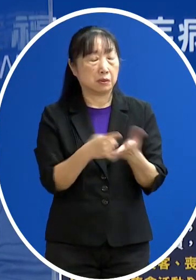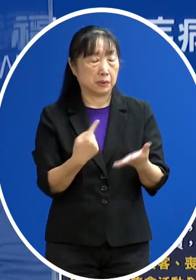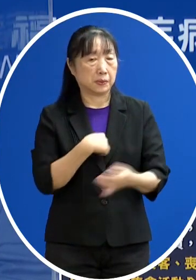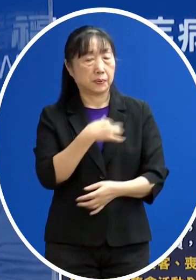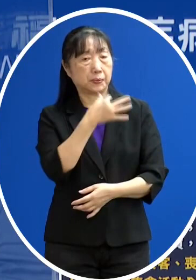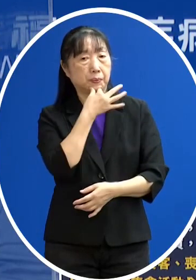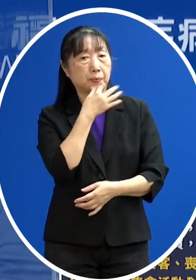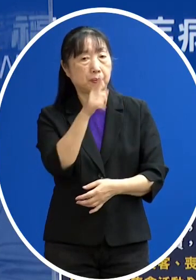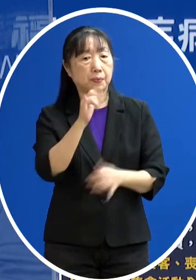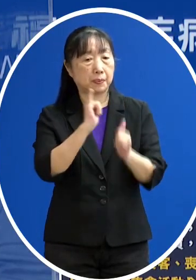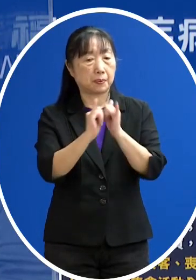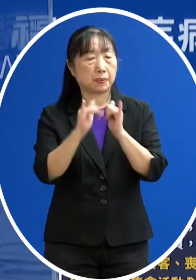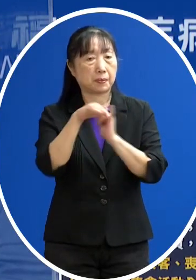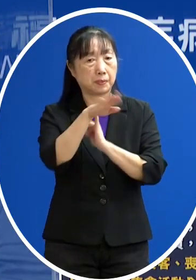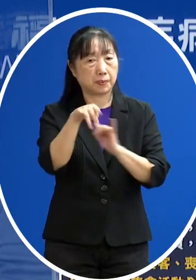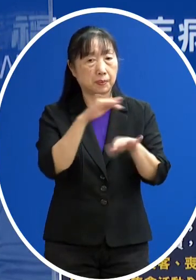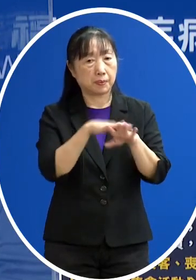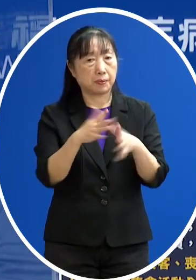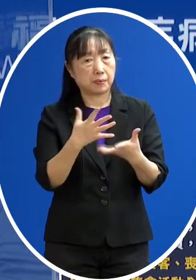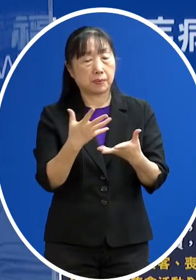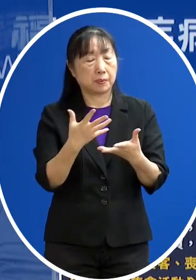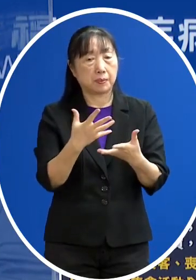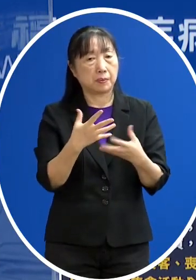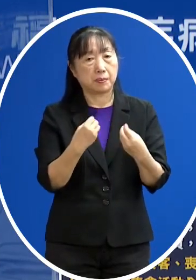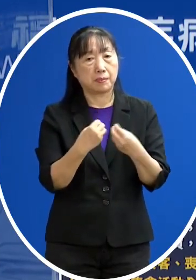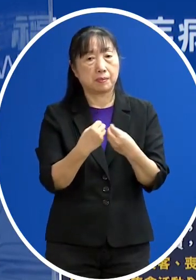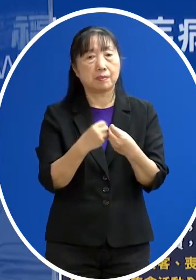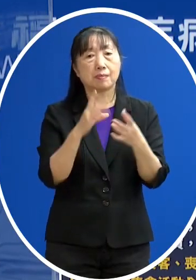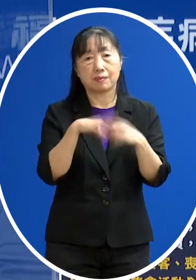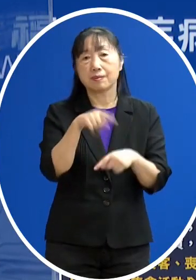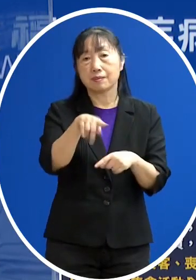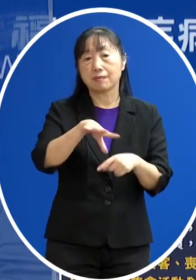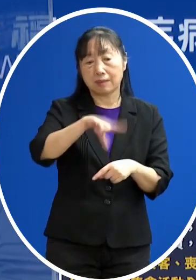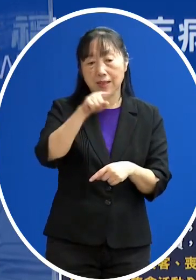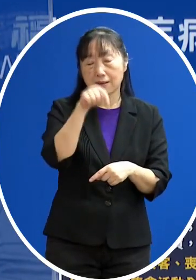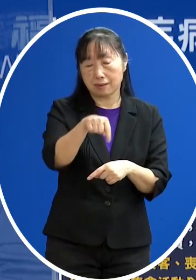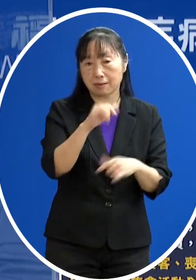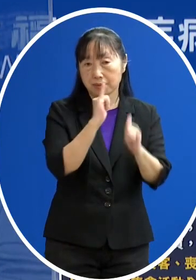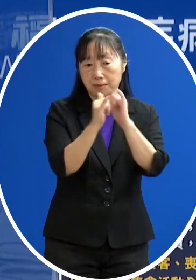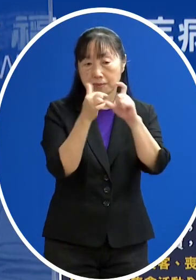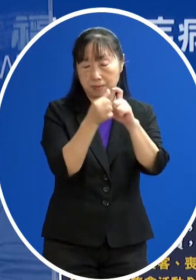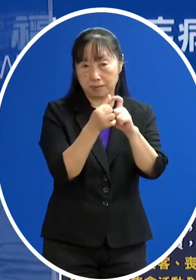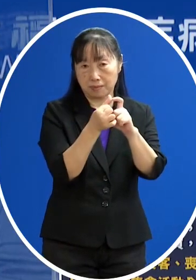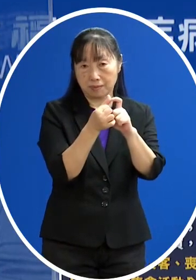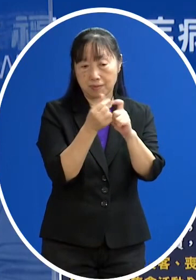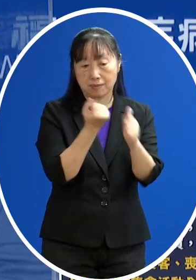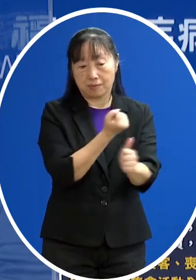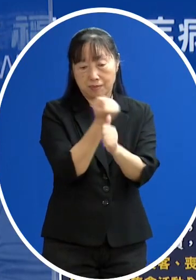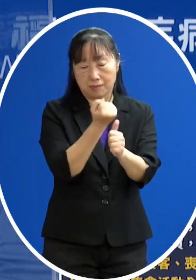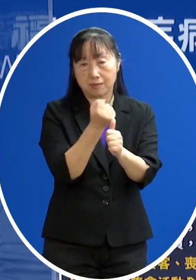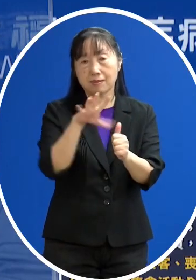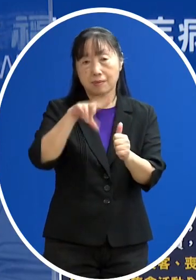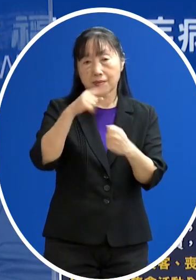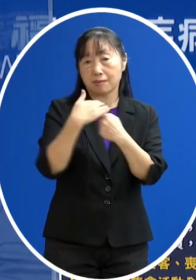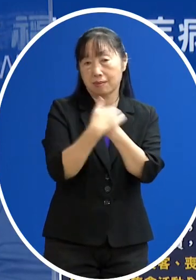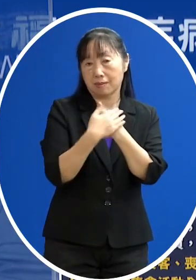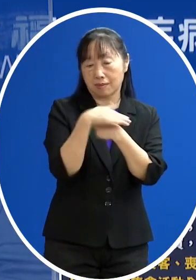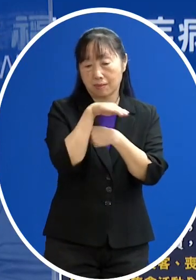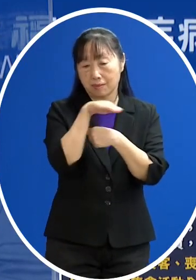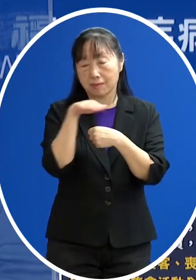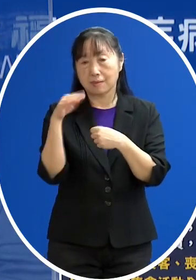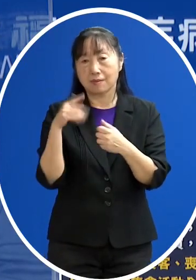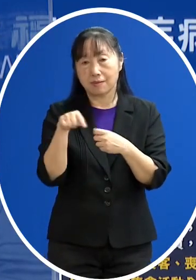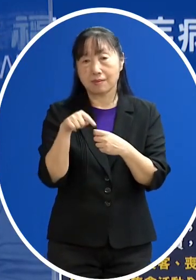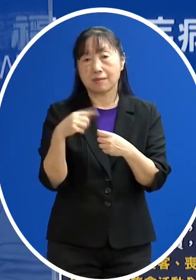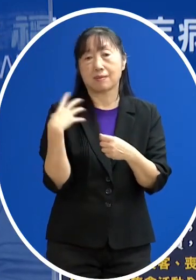大。那所以大家现在是决定说，先把这样的一个社会的啊社区的管制维持这样的一个强度，